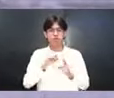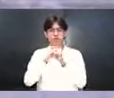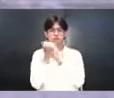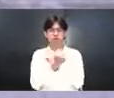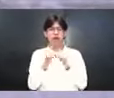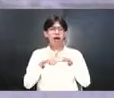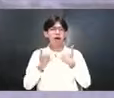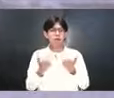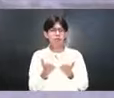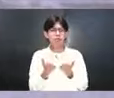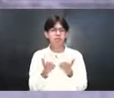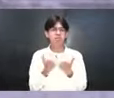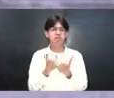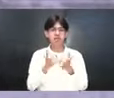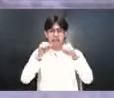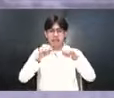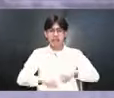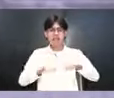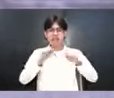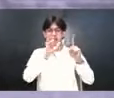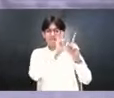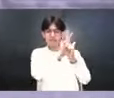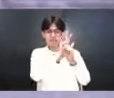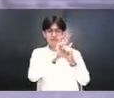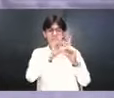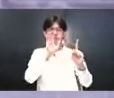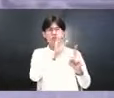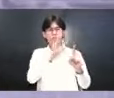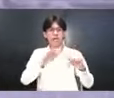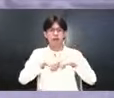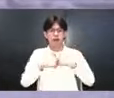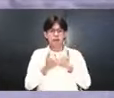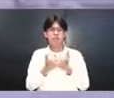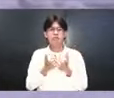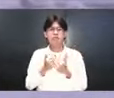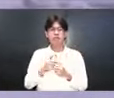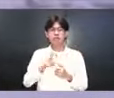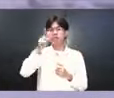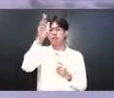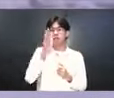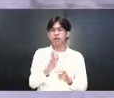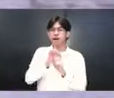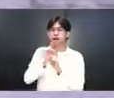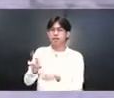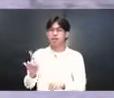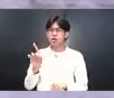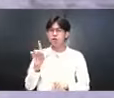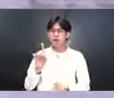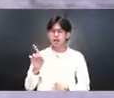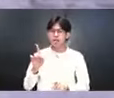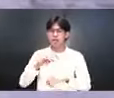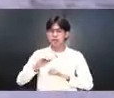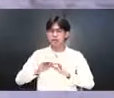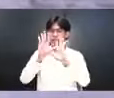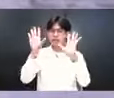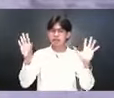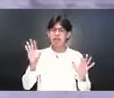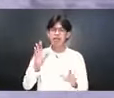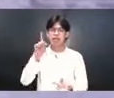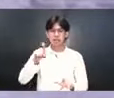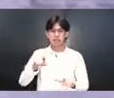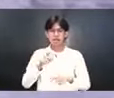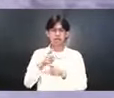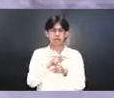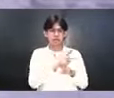will I love you today? And God's answer was clear. Alagaan mo yung mga anak